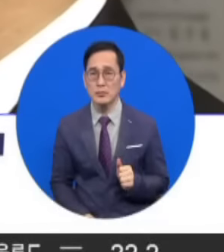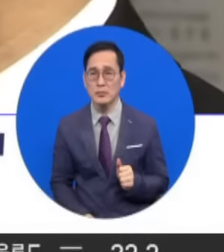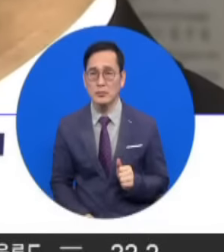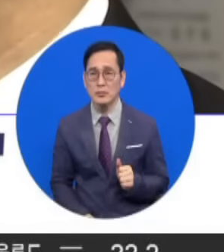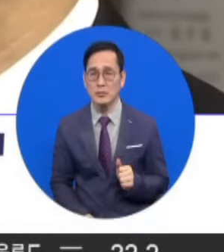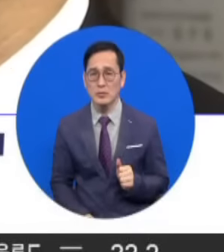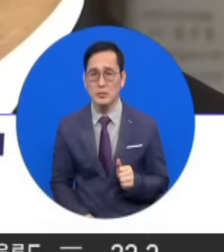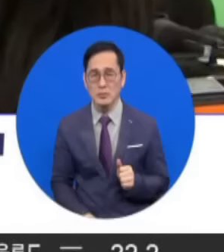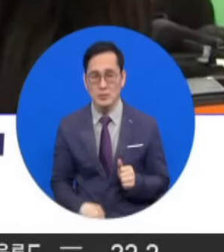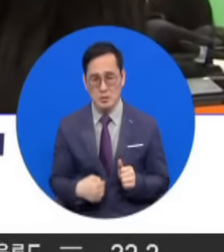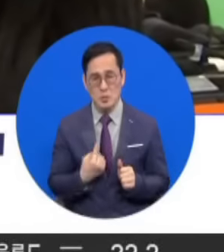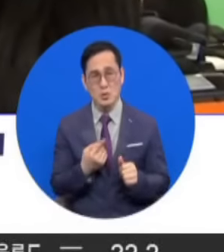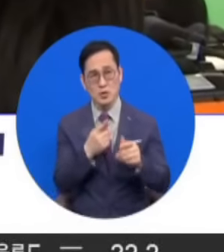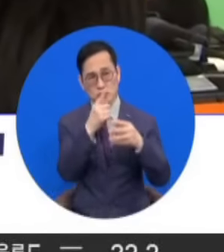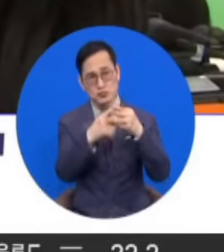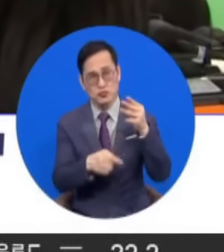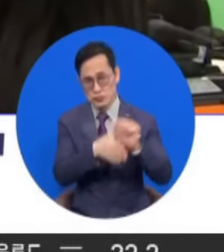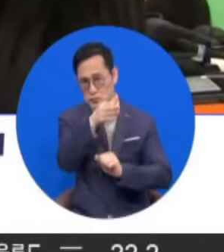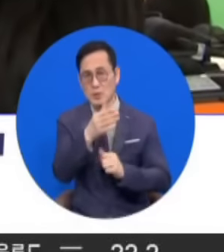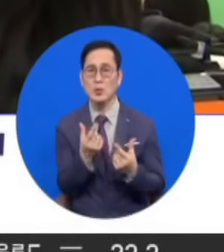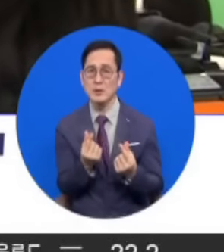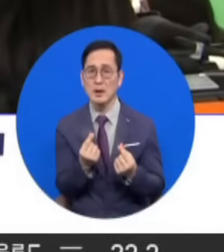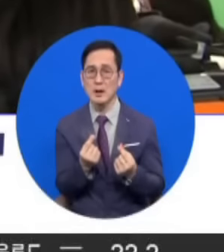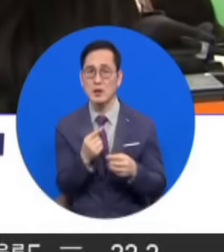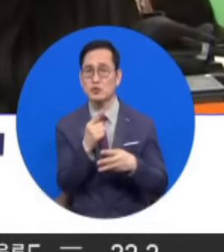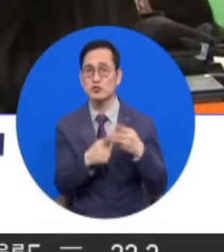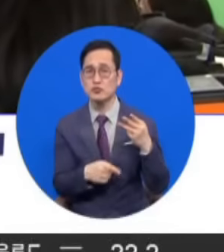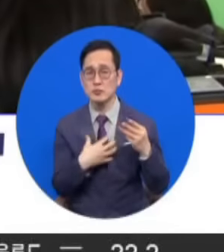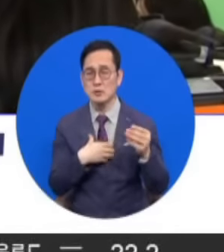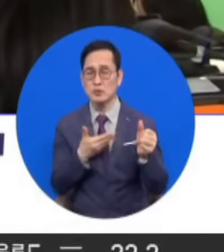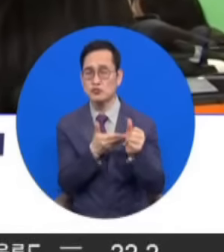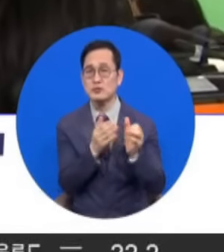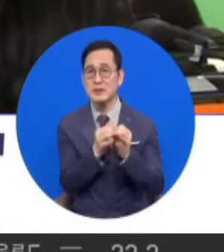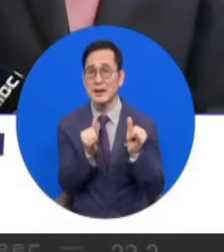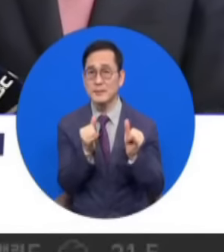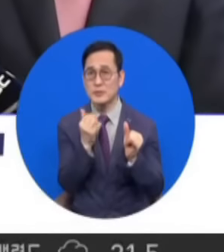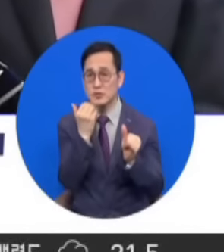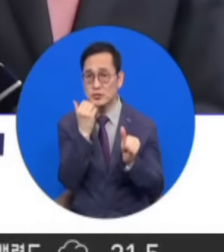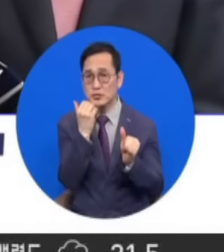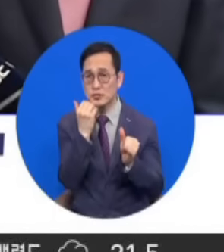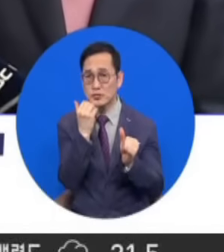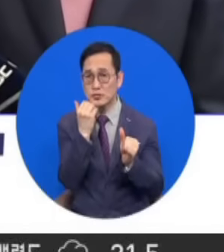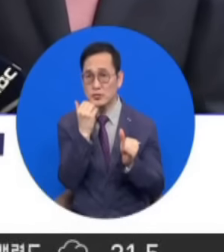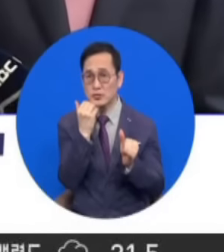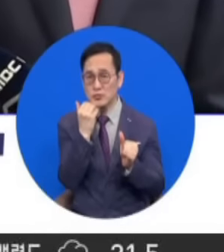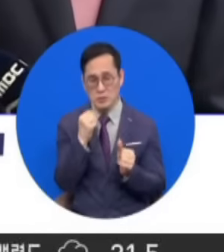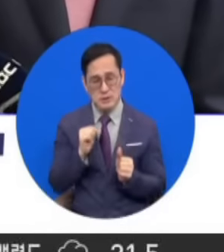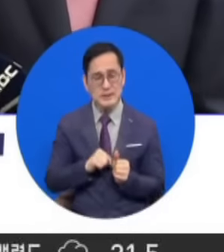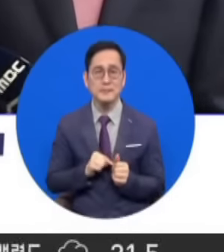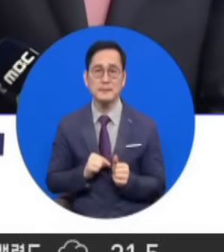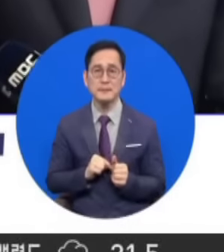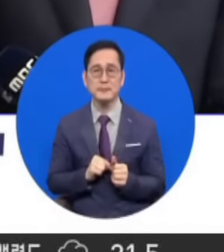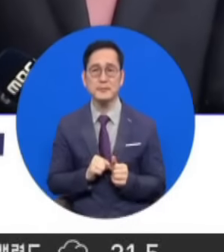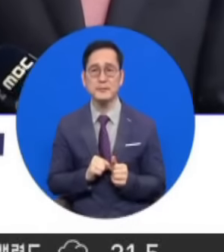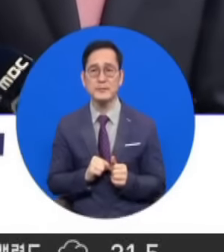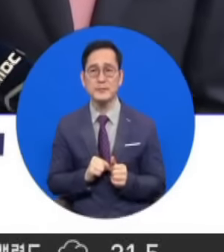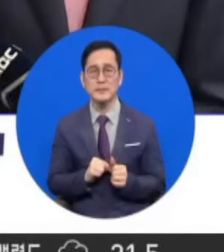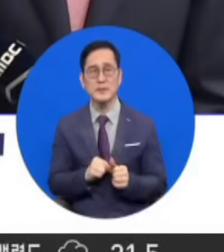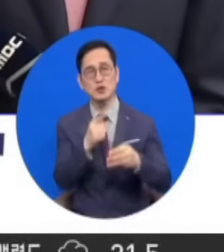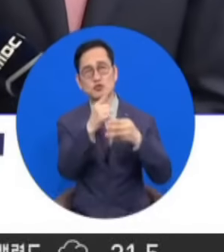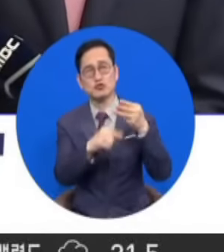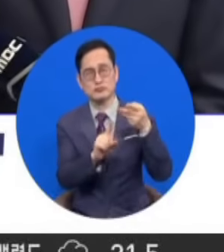자인이죠. 그러면 윤 대통령이 해악을 끼친 사람이 누구예요? 아, 새 후보 아닙니까? 아니, 어떻게 최상병 특검 하나 가지고